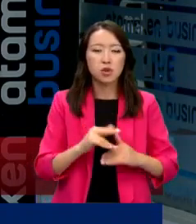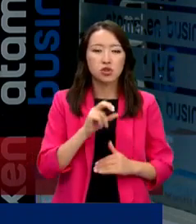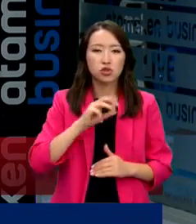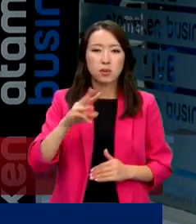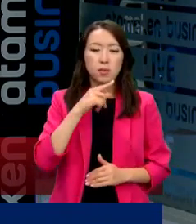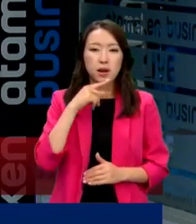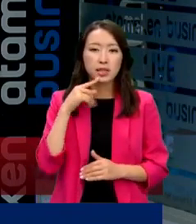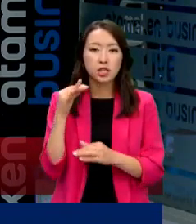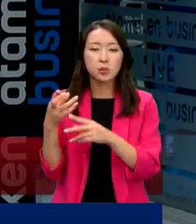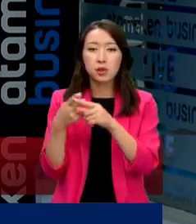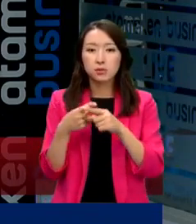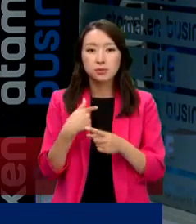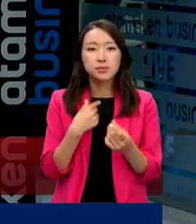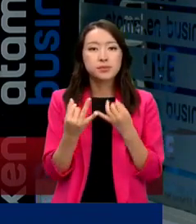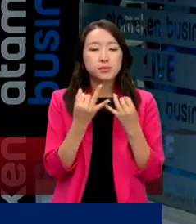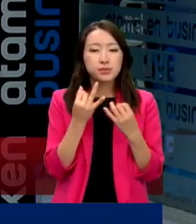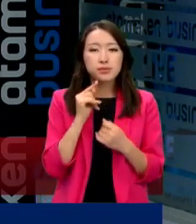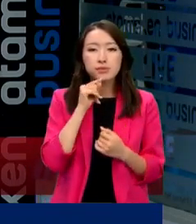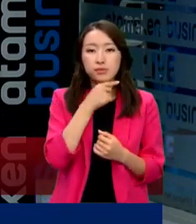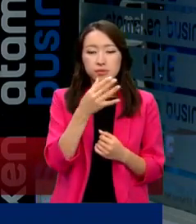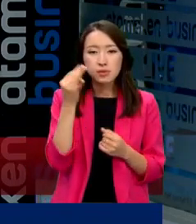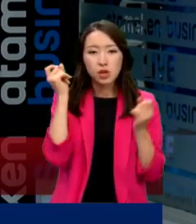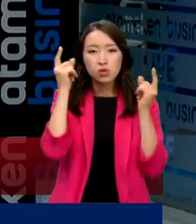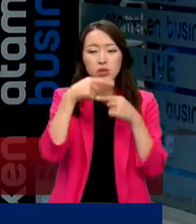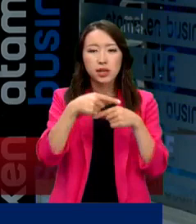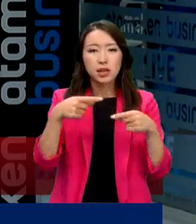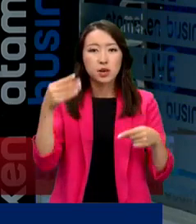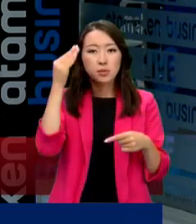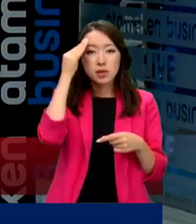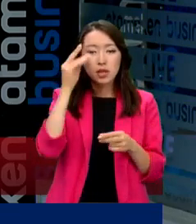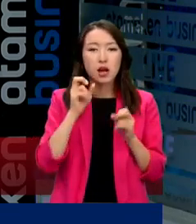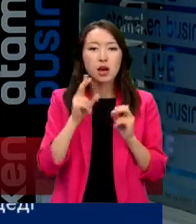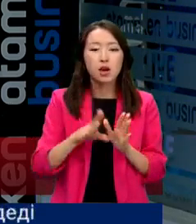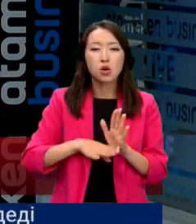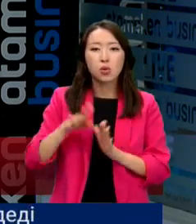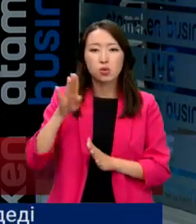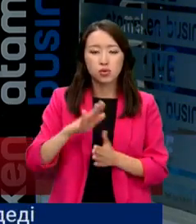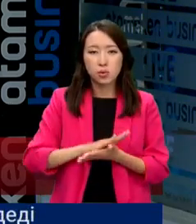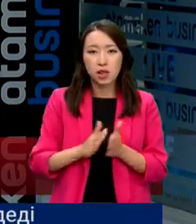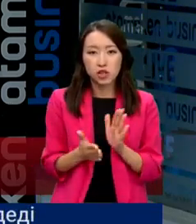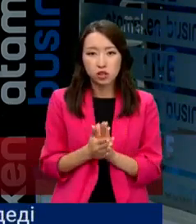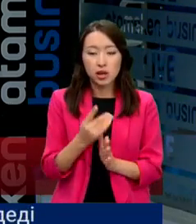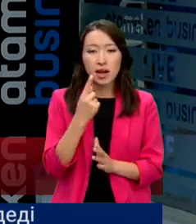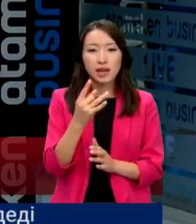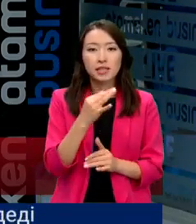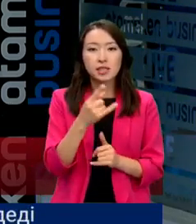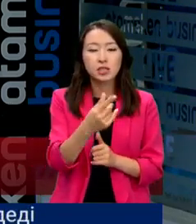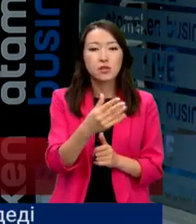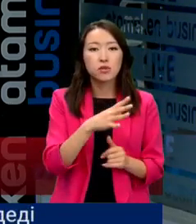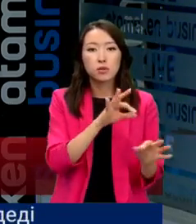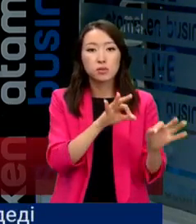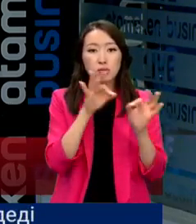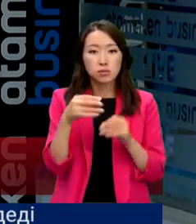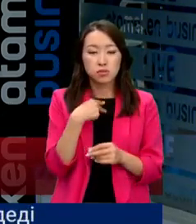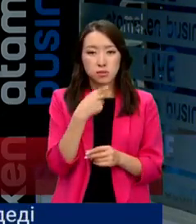Беларуси. Мы побеседовали с экономистами и узнали различные мнения по тому, как улучшить положение. Один из предложенных вариантов